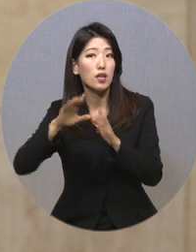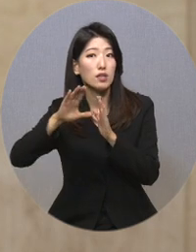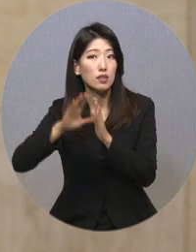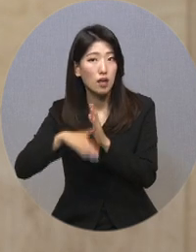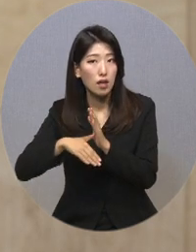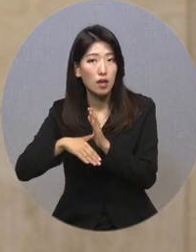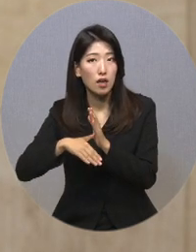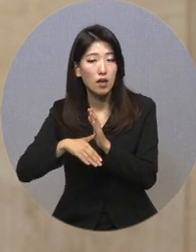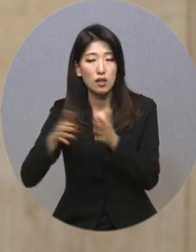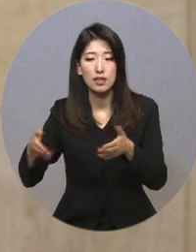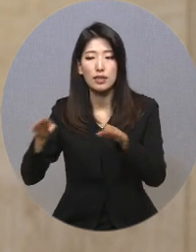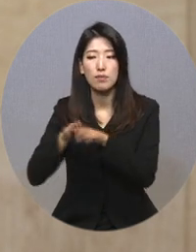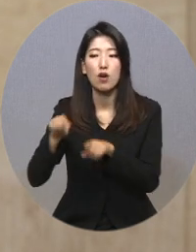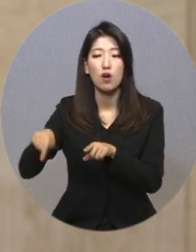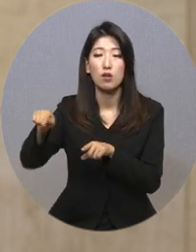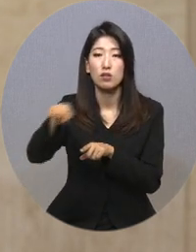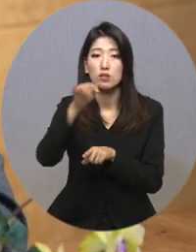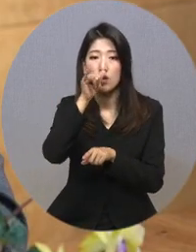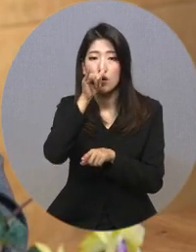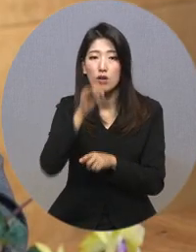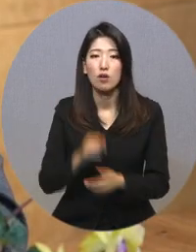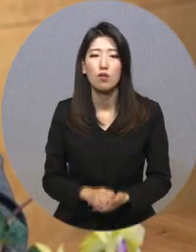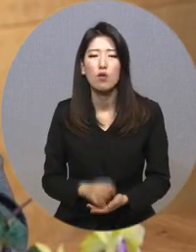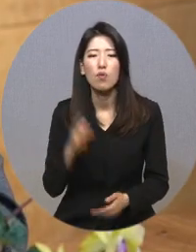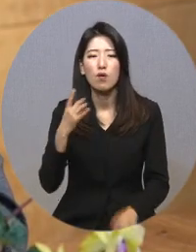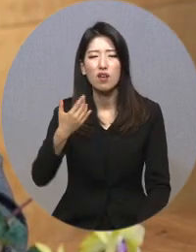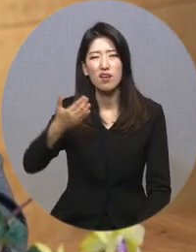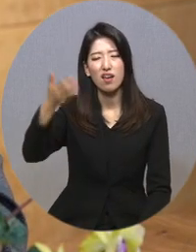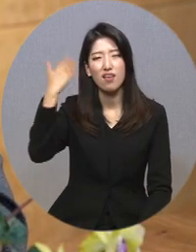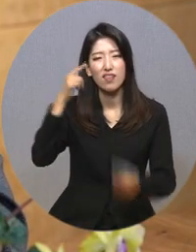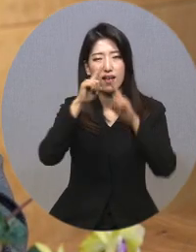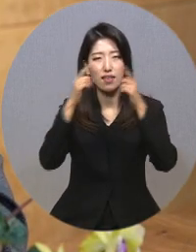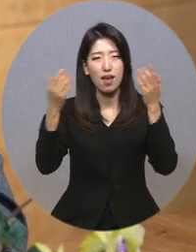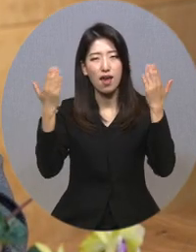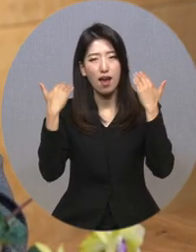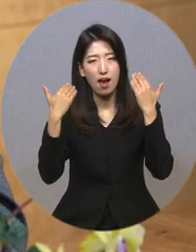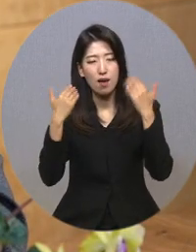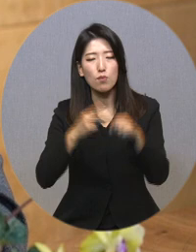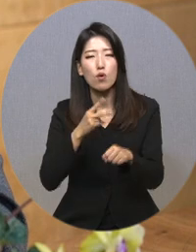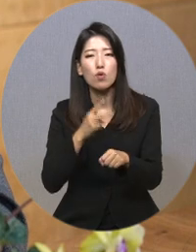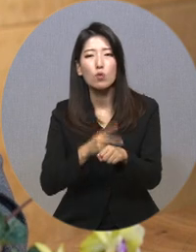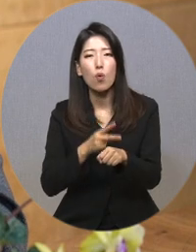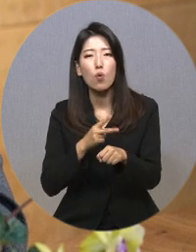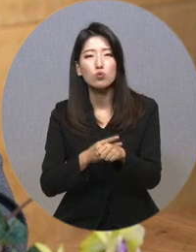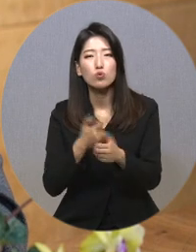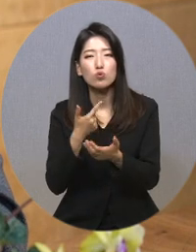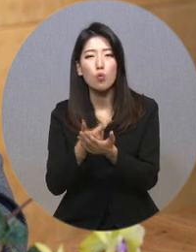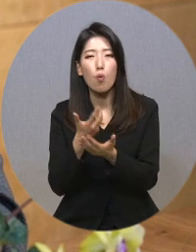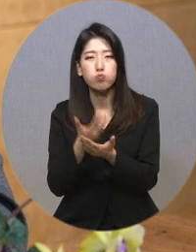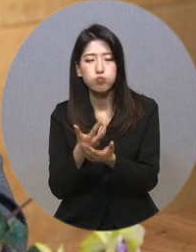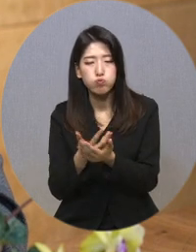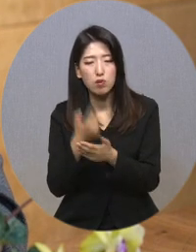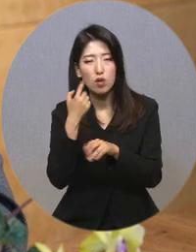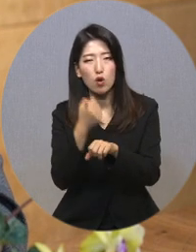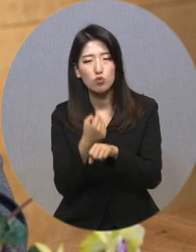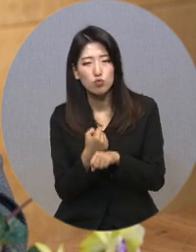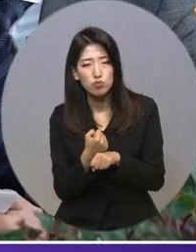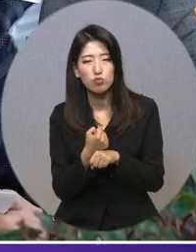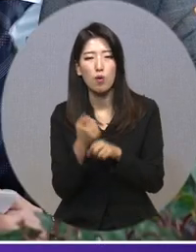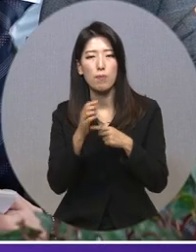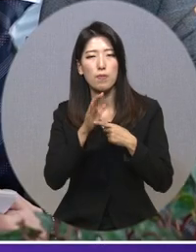네네. 기존의 대학을 평가하는 기관들은 주로 과거 실적, 예. 교수님들의 논문이라든지 또는 연구 실적, 프로젝트